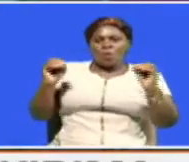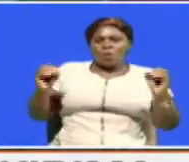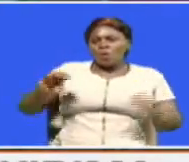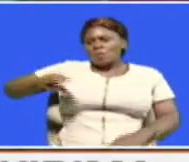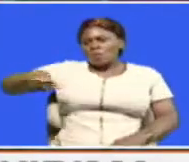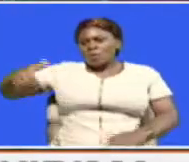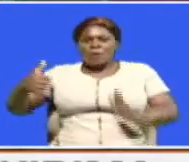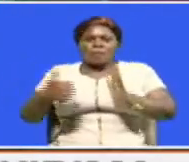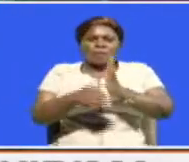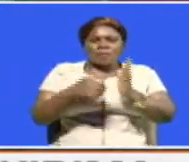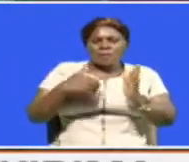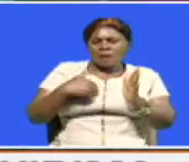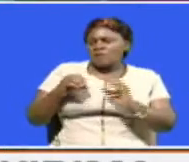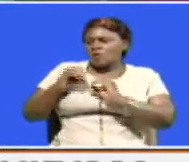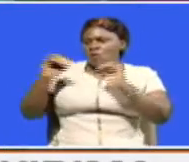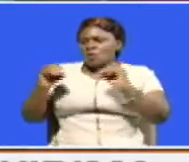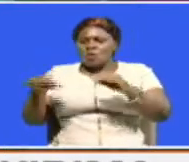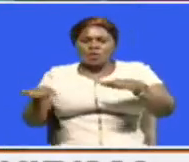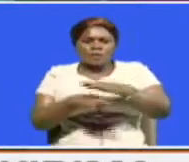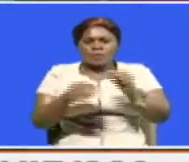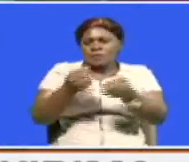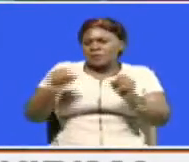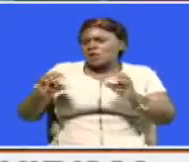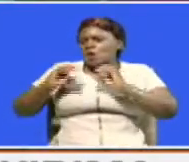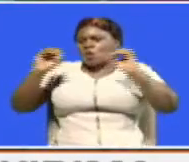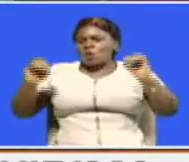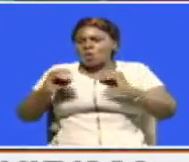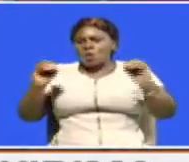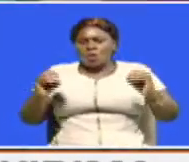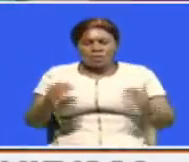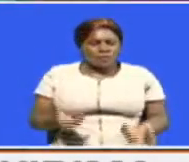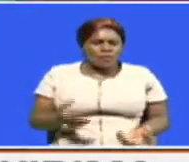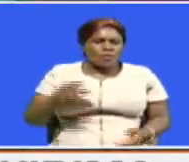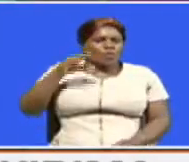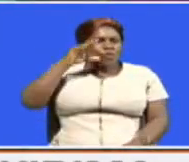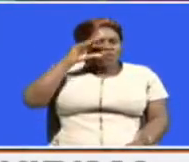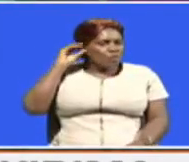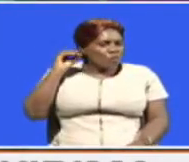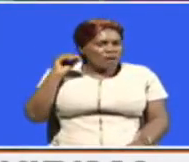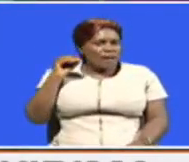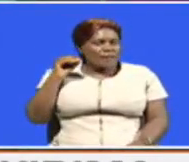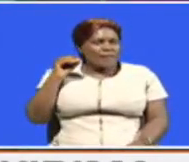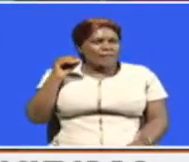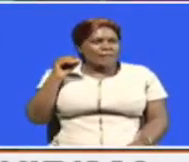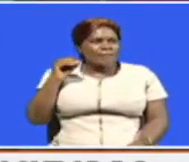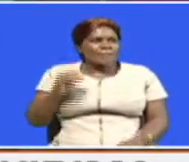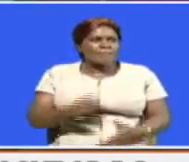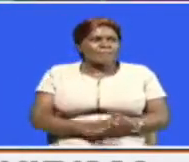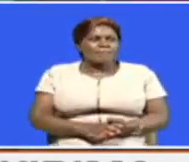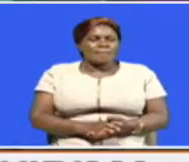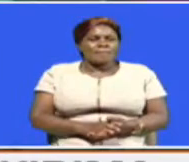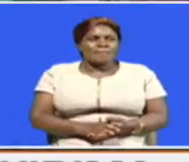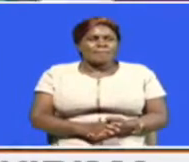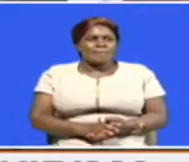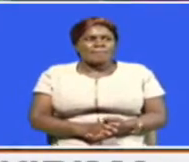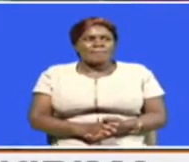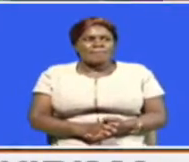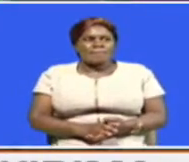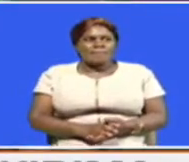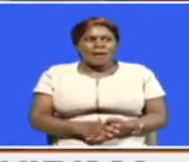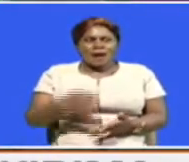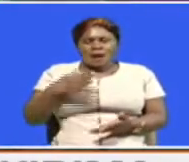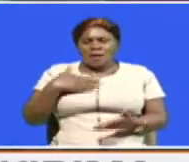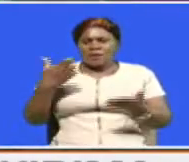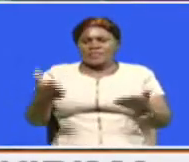iko na shida, oh, deputy president, oh, sijui wanaweza pigana na Kuria. Sasa Kuria, siini waziri yangu. I'm deputy president, this is